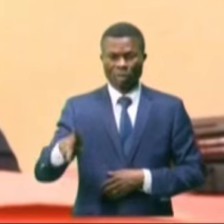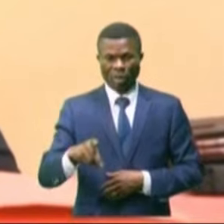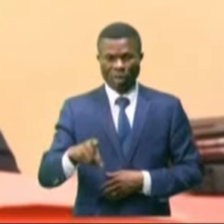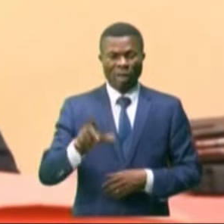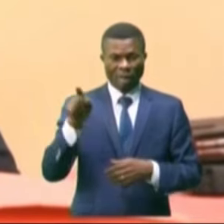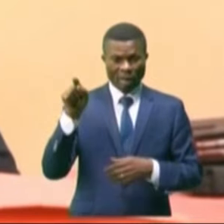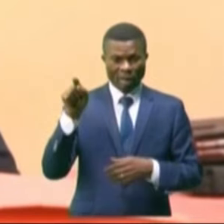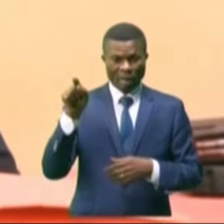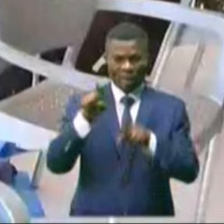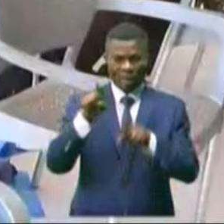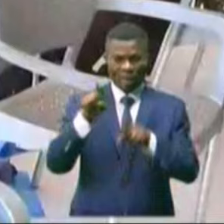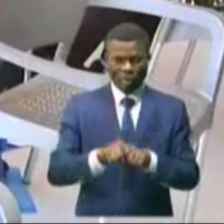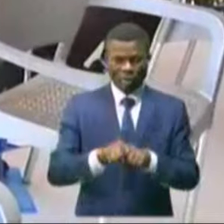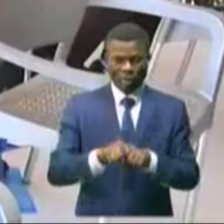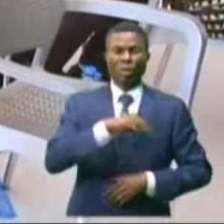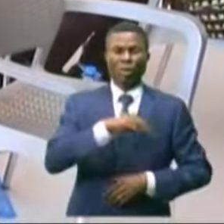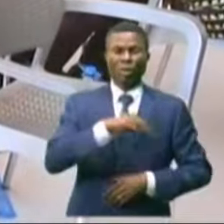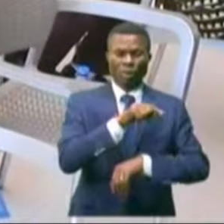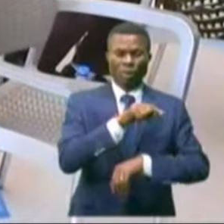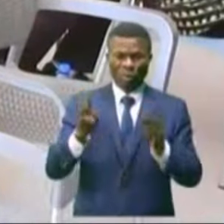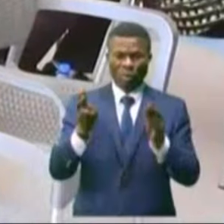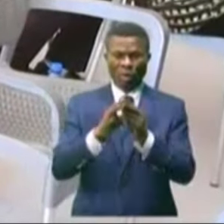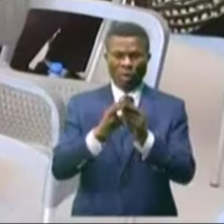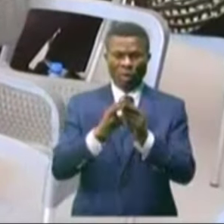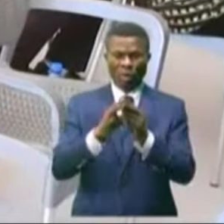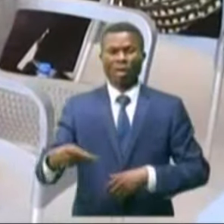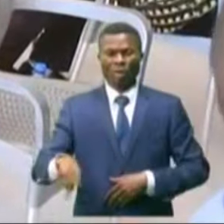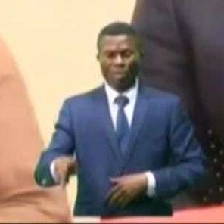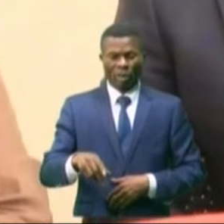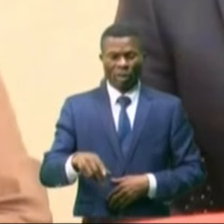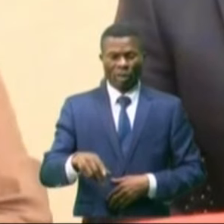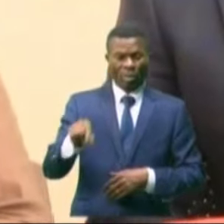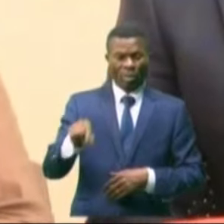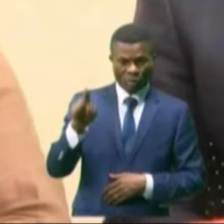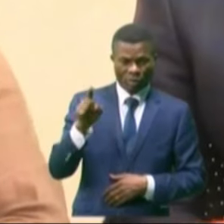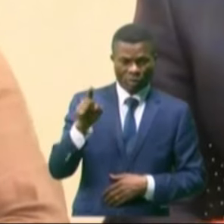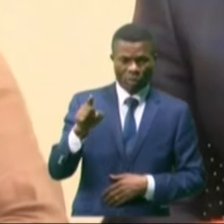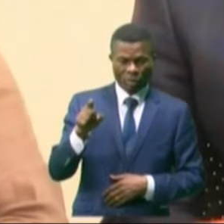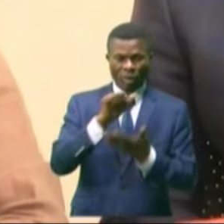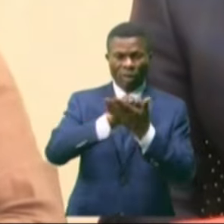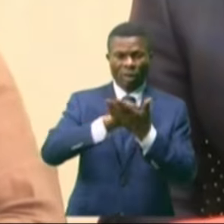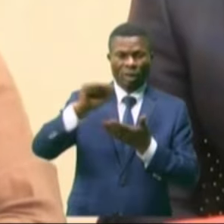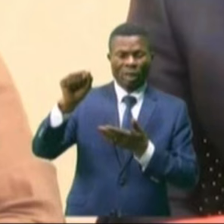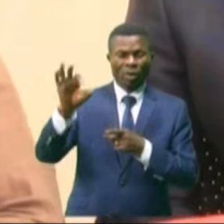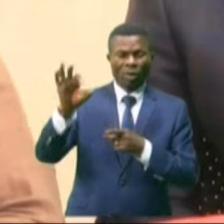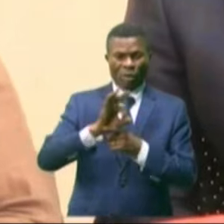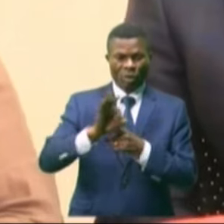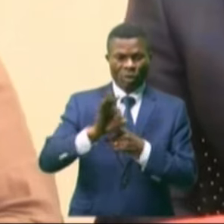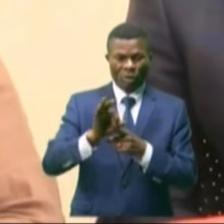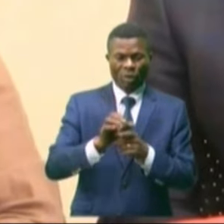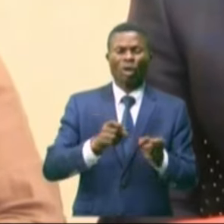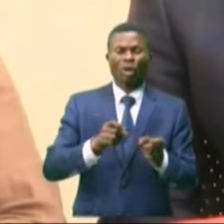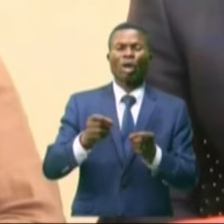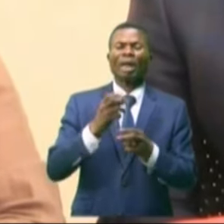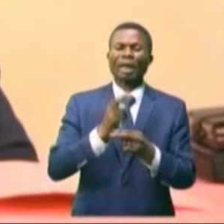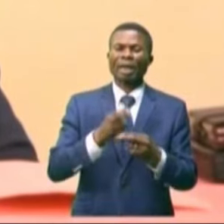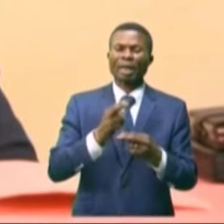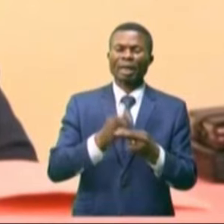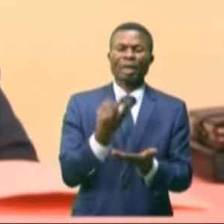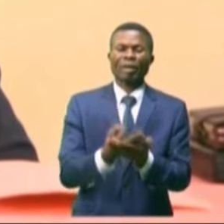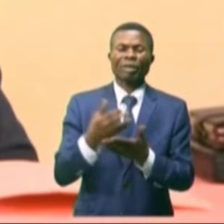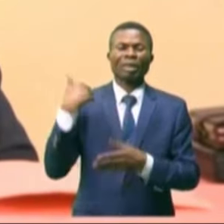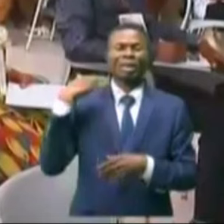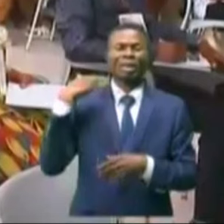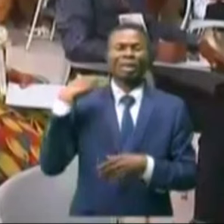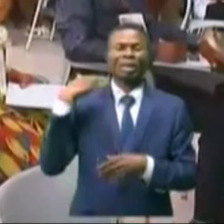ainsi que le membre du bureau de l'Assemblée provinciale de cette province, ces séminaires d'information sur la gestion des finances publiques et